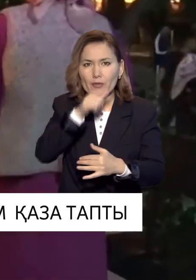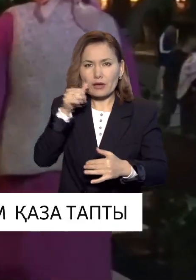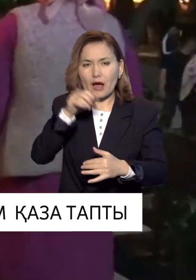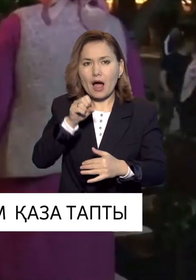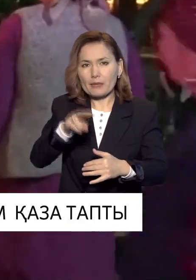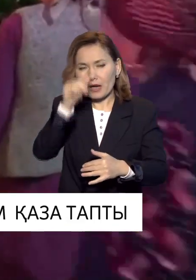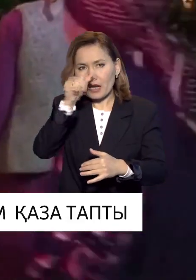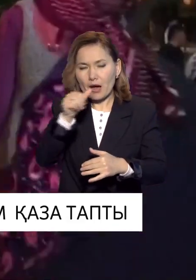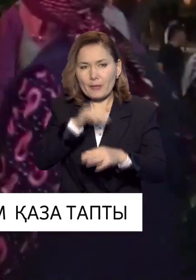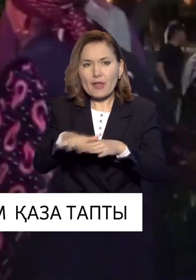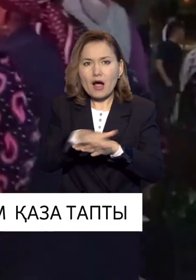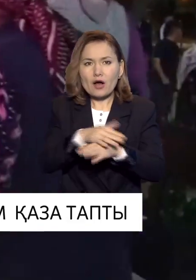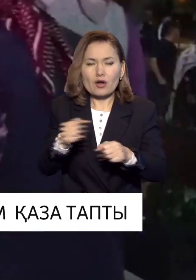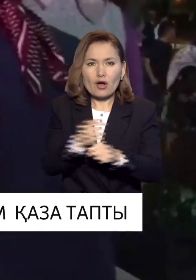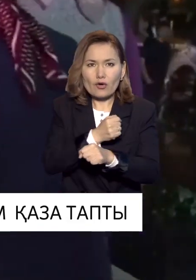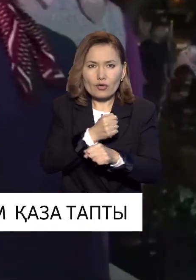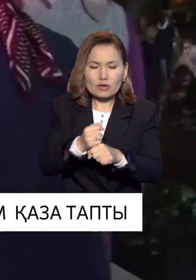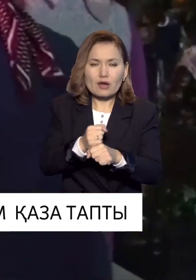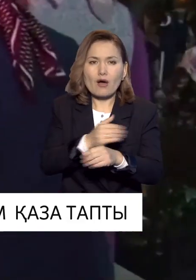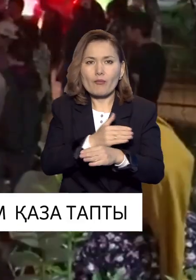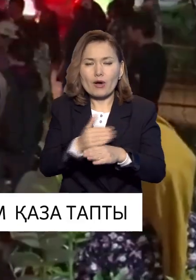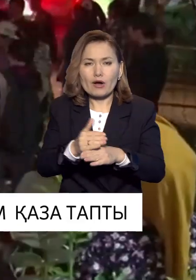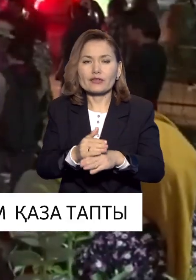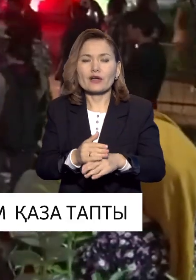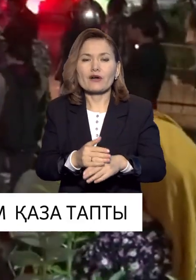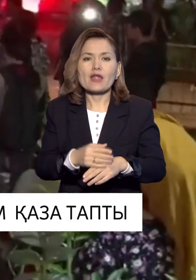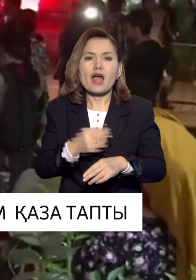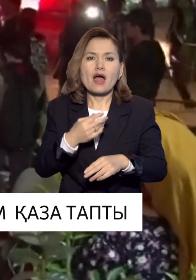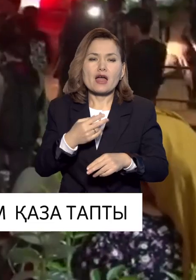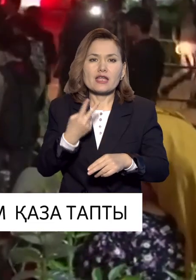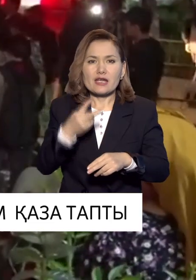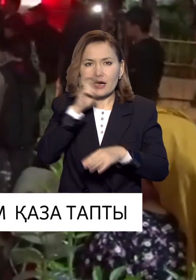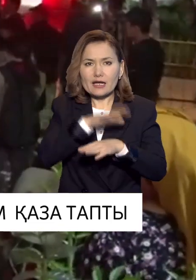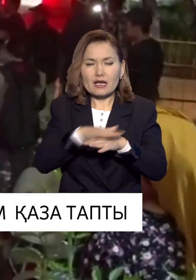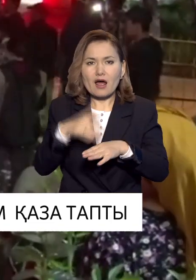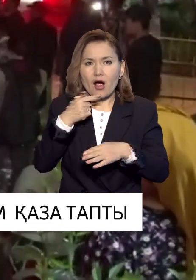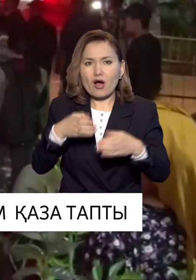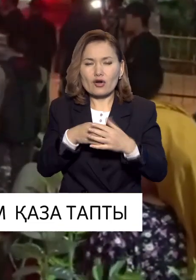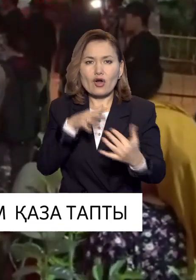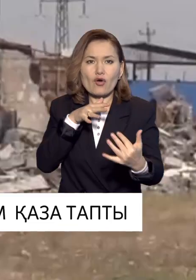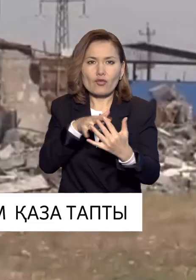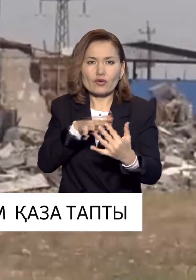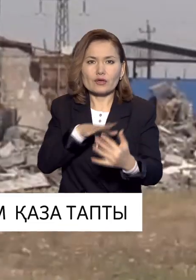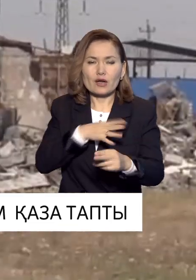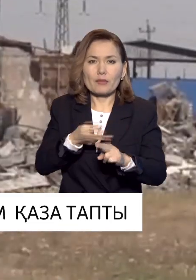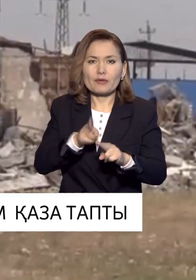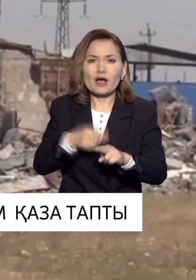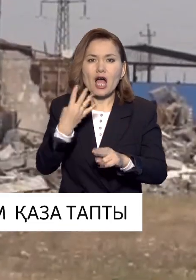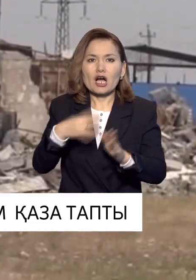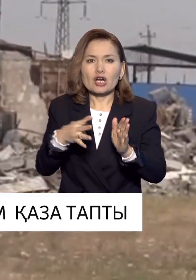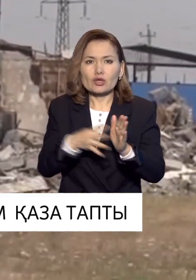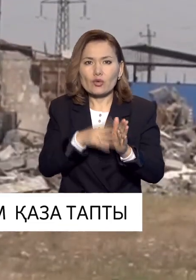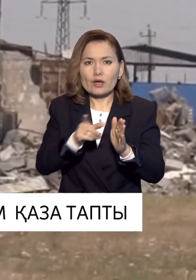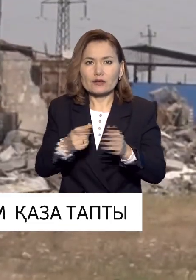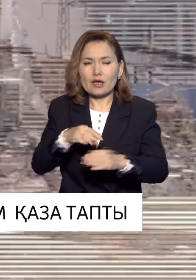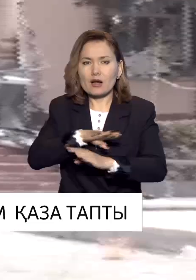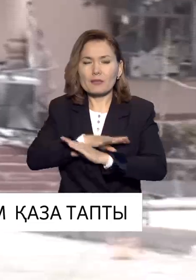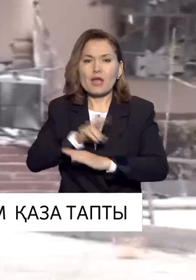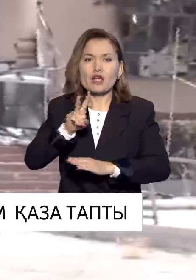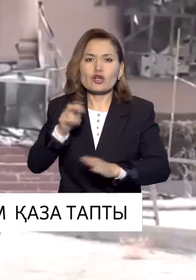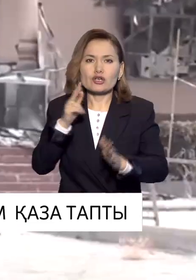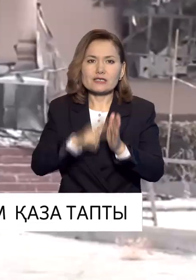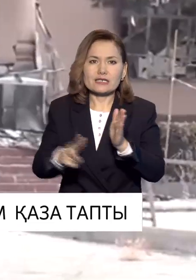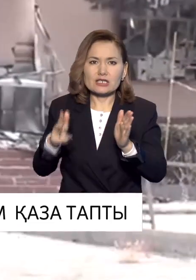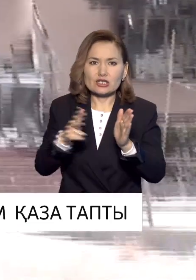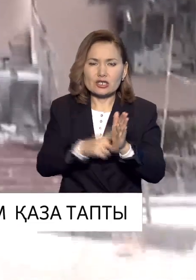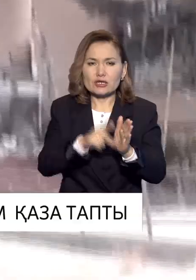арасында басталған кикілжің соңы екі ел әскерилерінің қарулы қақтығысына ұласты. Атыс кезінде қос тараптан 49 адам қаза тауып, 287